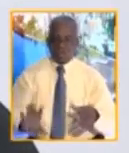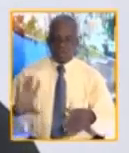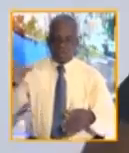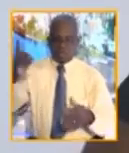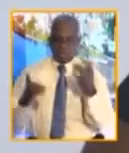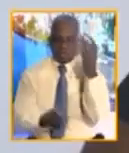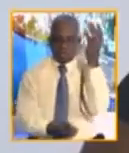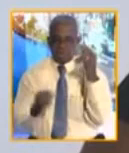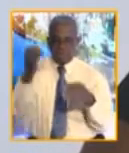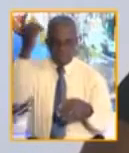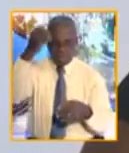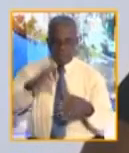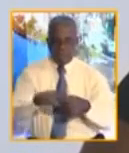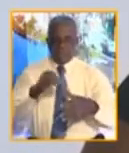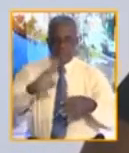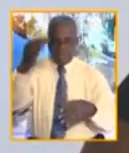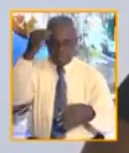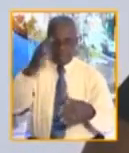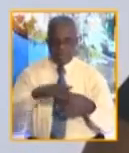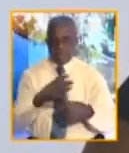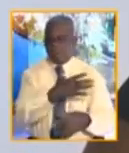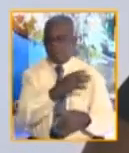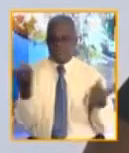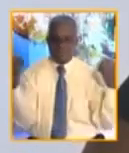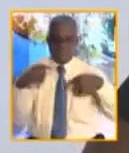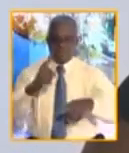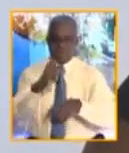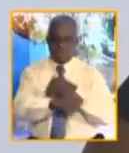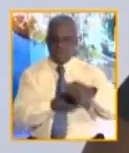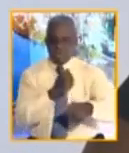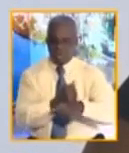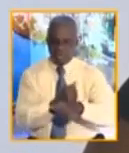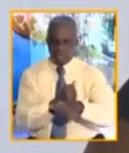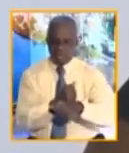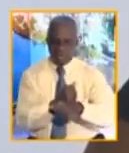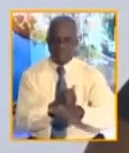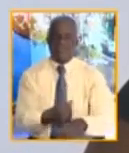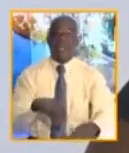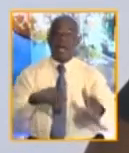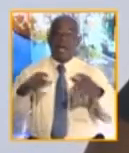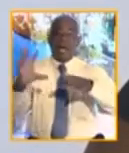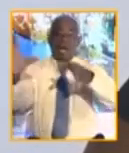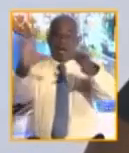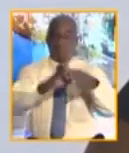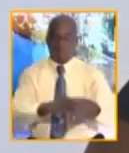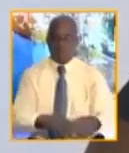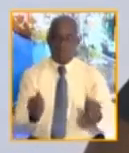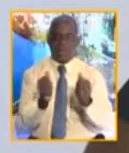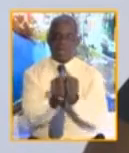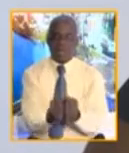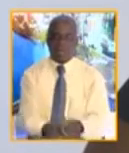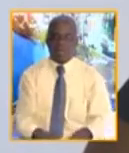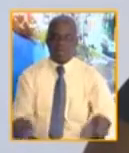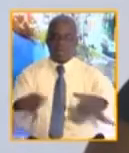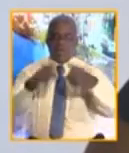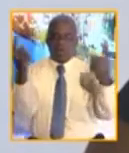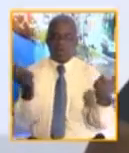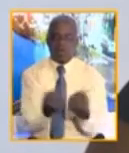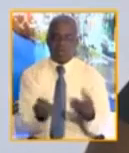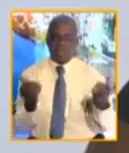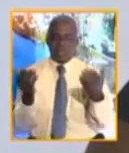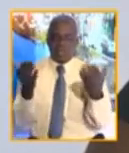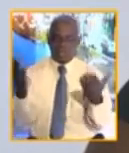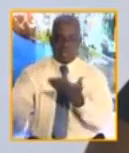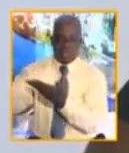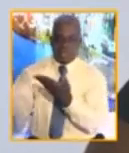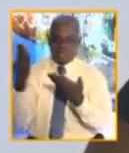ministériel procède depuis un an en collaboration avec le groupement des importateurs